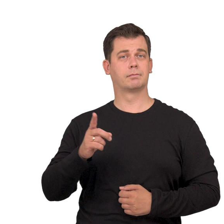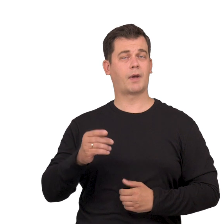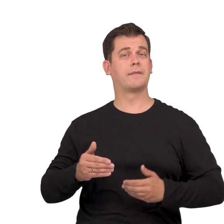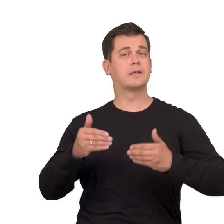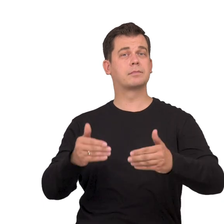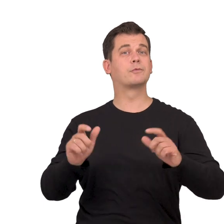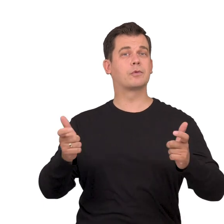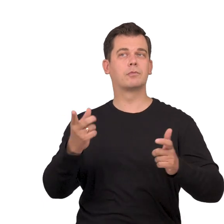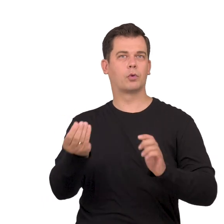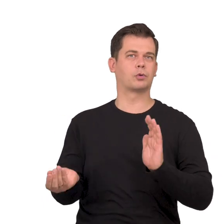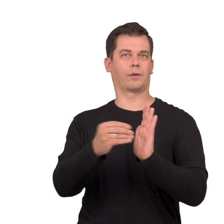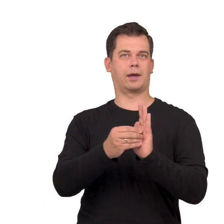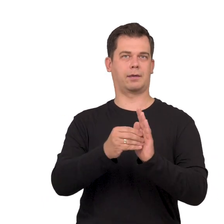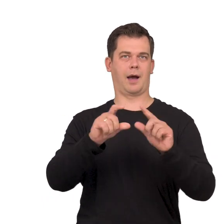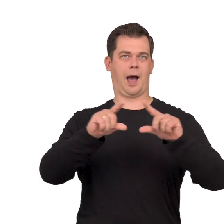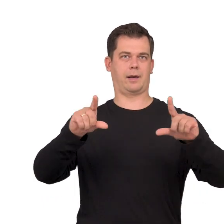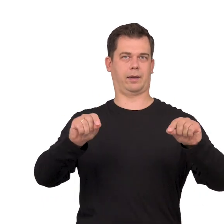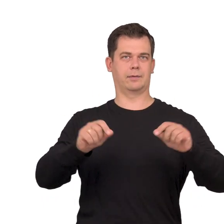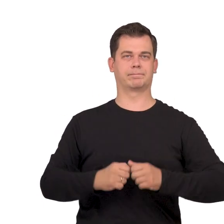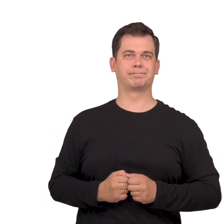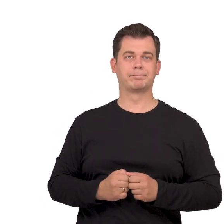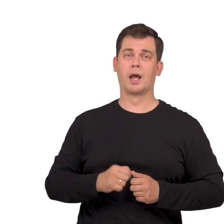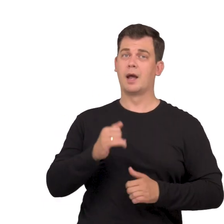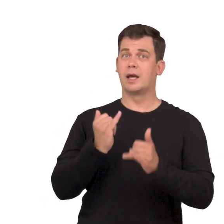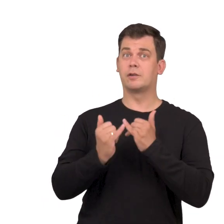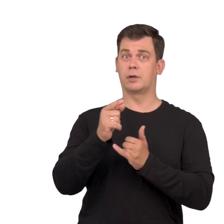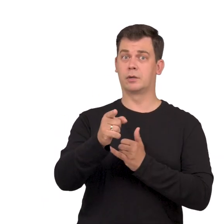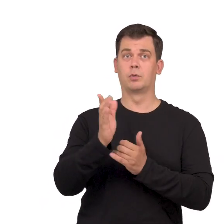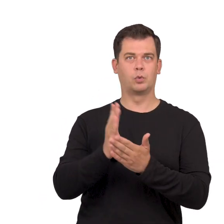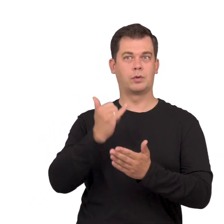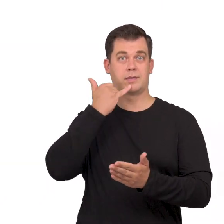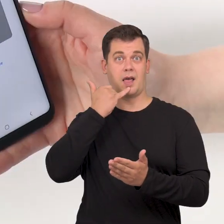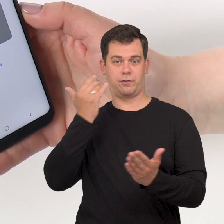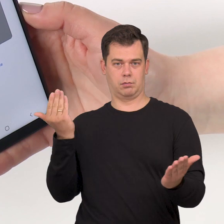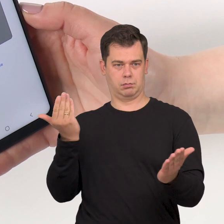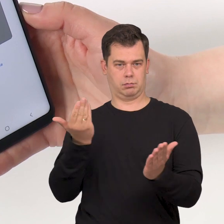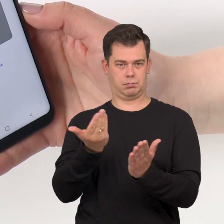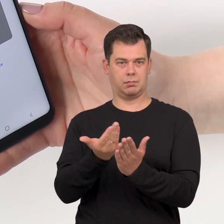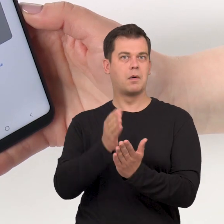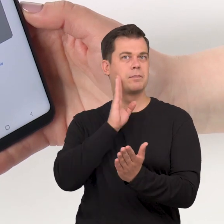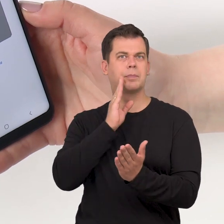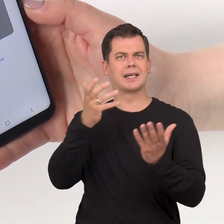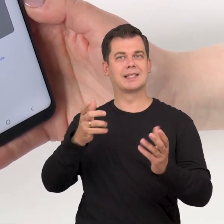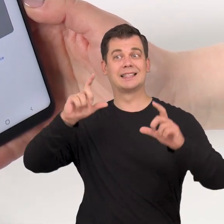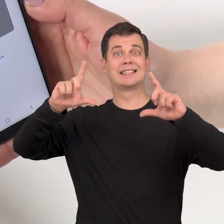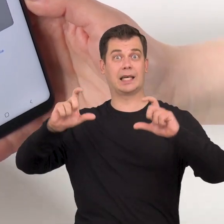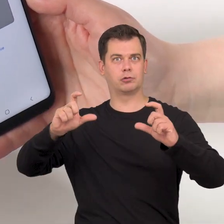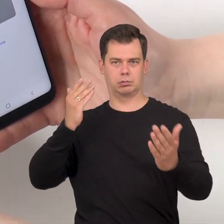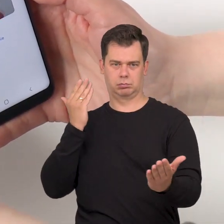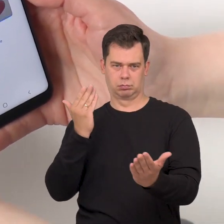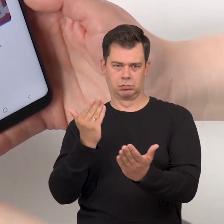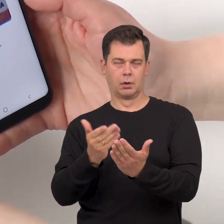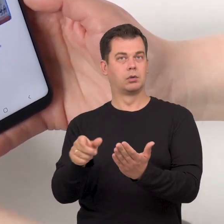A następnie dodajemy kartę. Jeżeli zbliżymy telefon do karty tak, jakbyśmy chcieli zrobić jej zdjęcie,